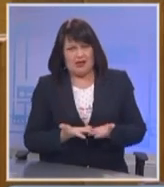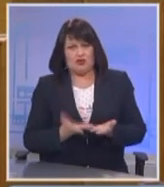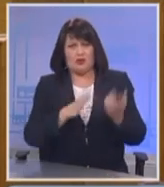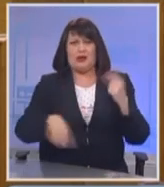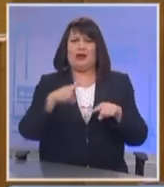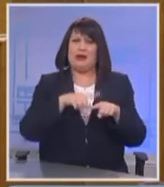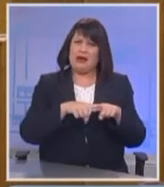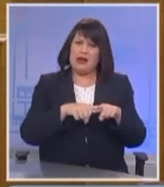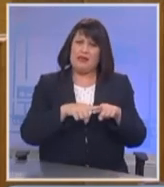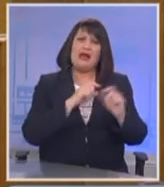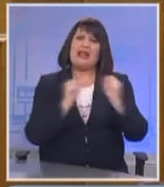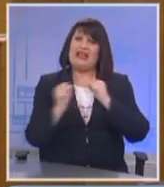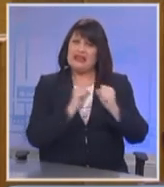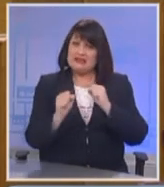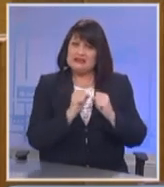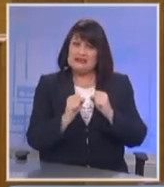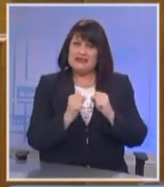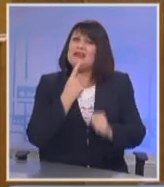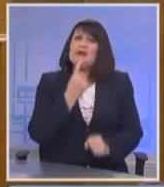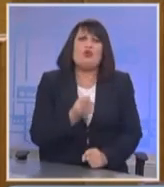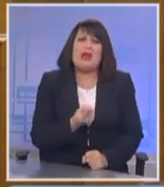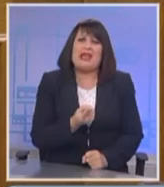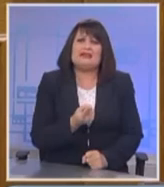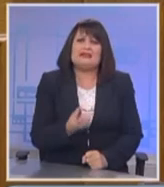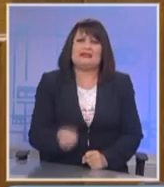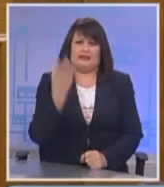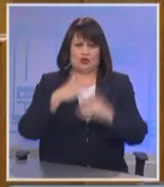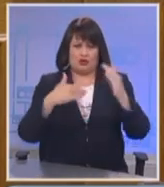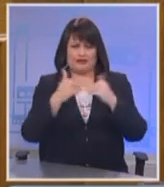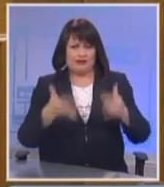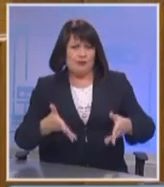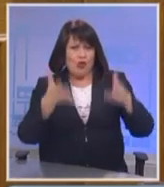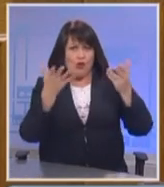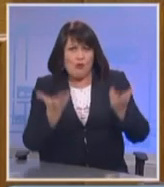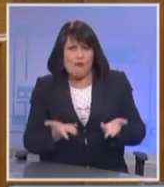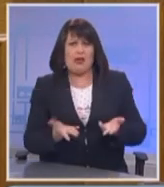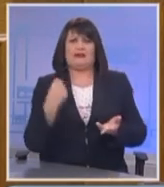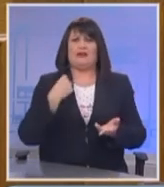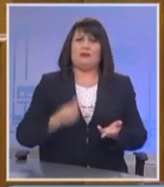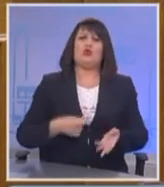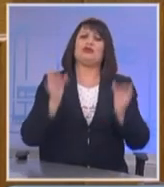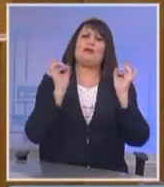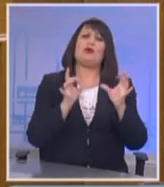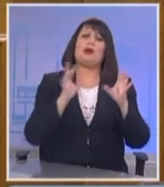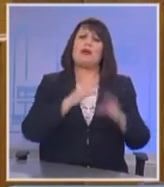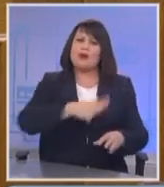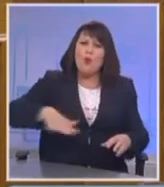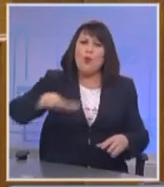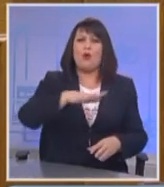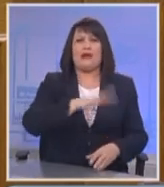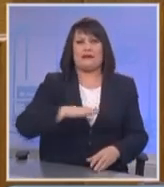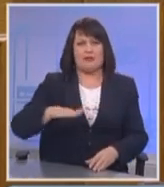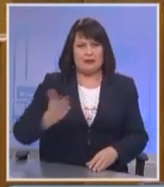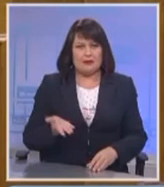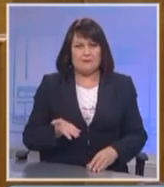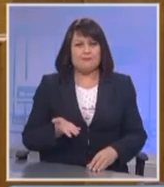Ελλάδα της κρίσης να μιλάτε για σύγχρονες υποδομές, για δημόσιες και δωρεάν για όλα τα παιδιά, όταν